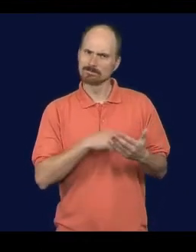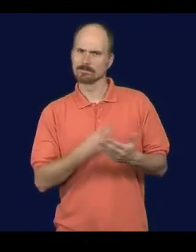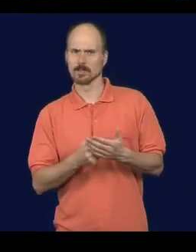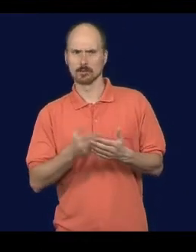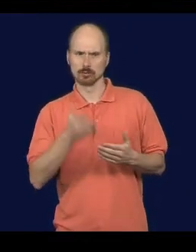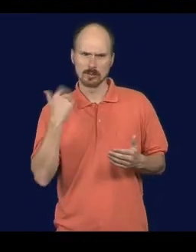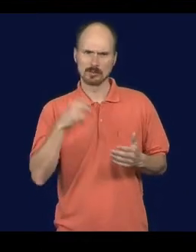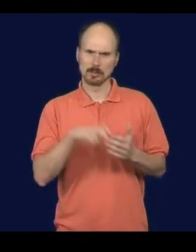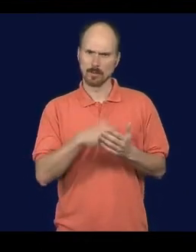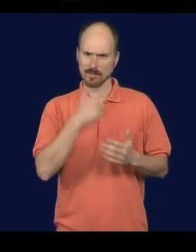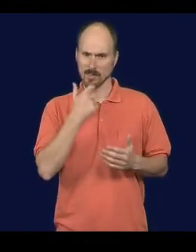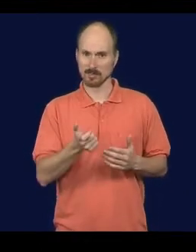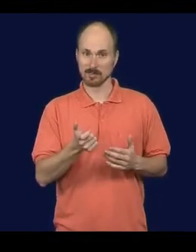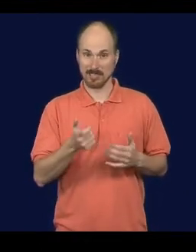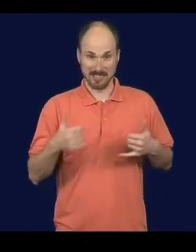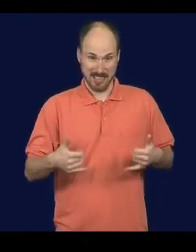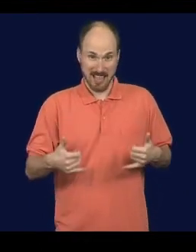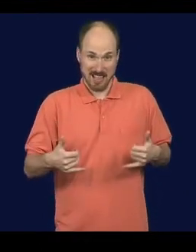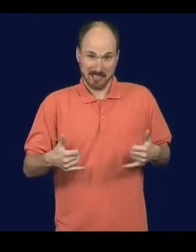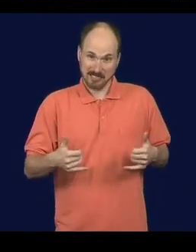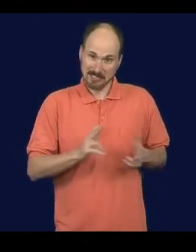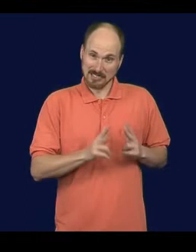práce. Takže